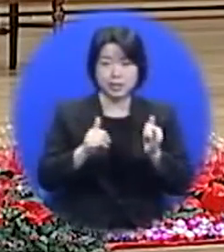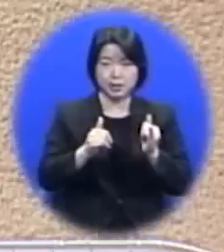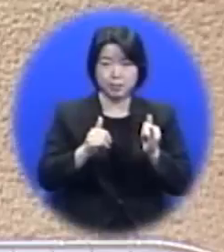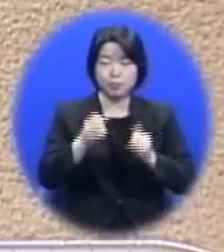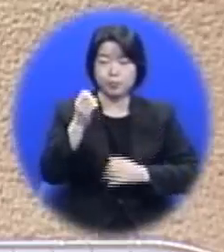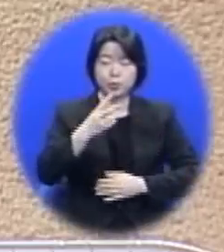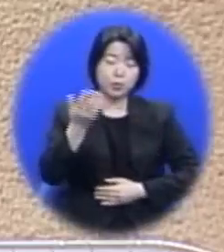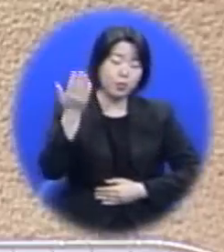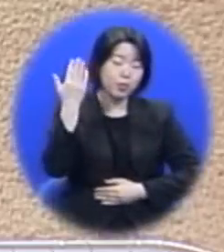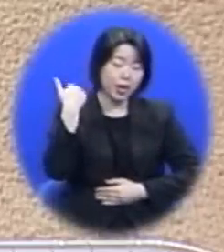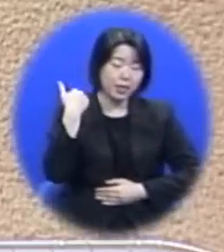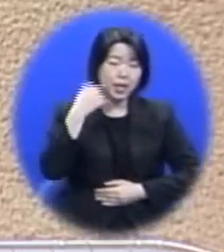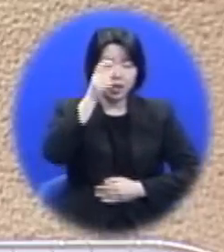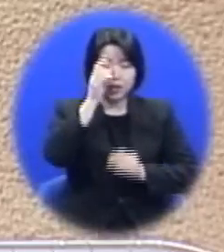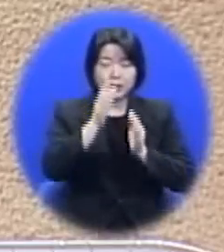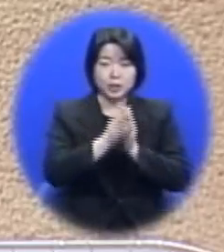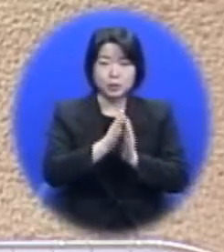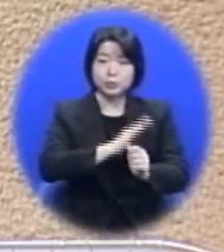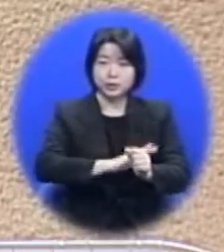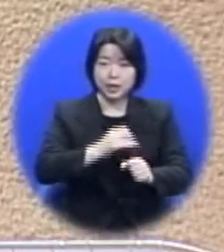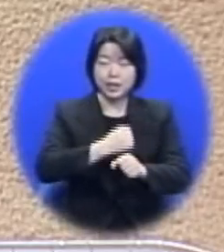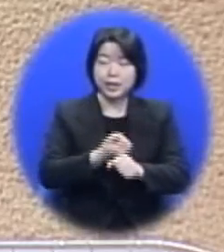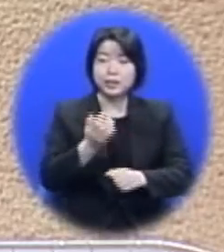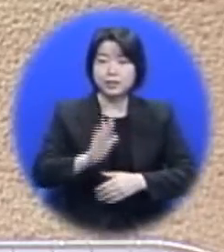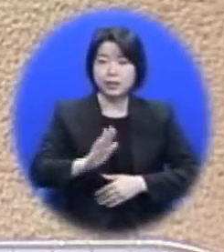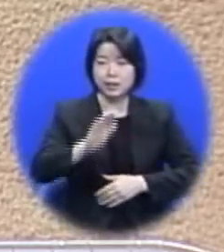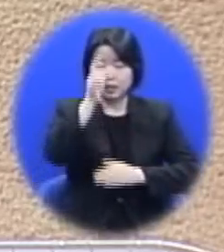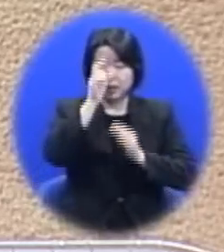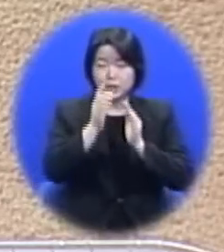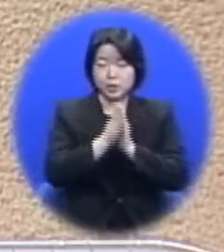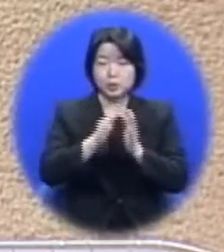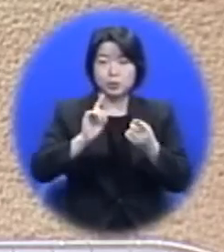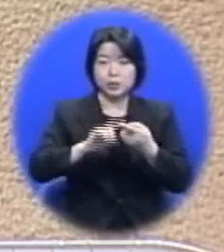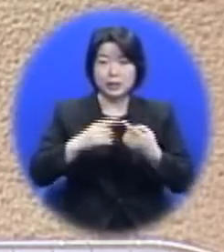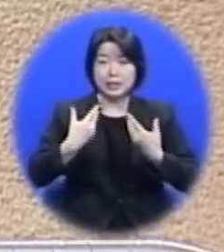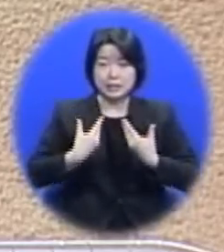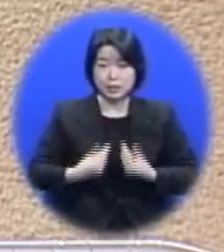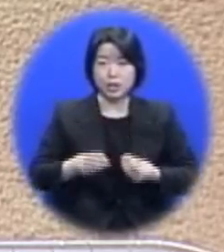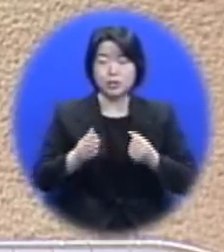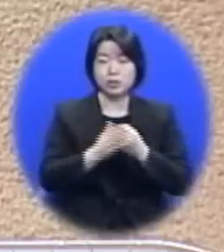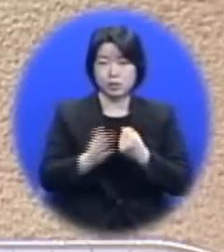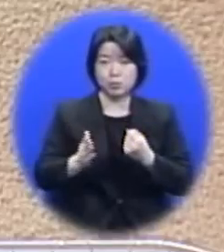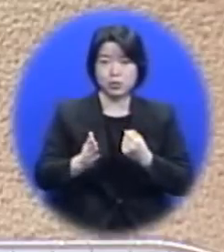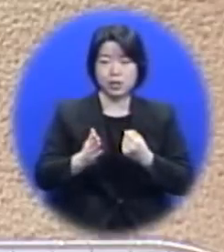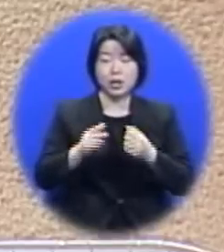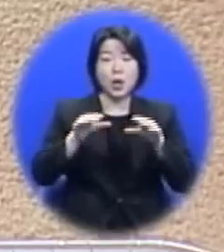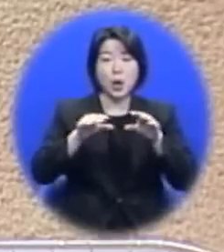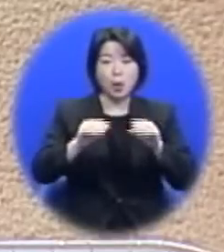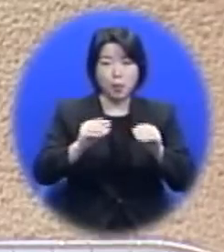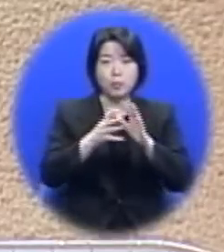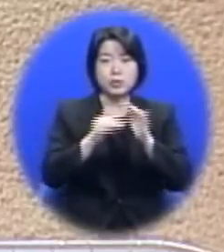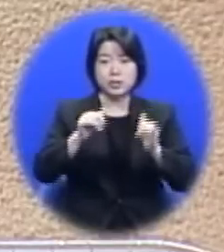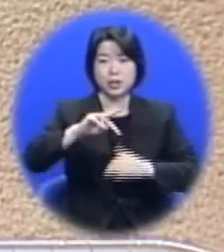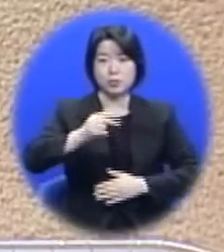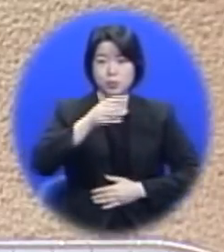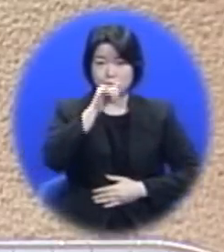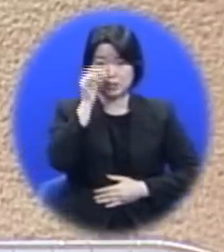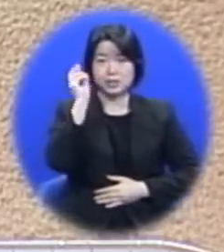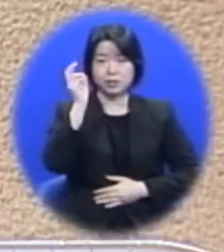했었는데 기도의 좌절감 때문에 그냥 낙심하고 기도를 안 하고 계시는 분들도 있으실